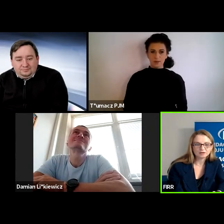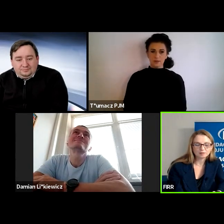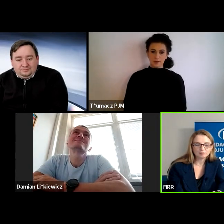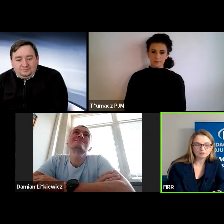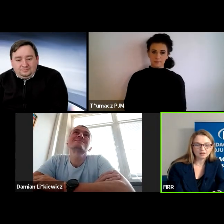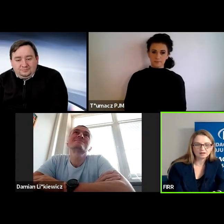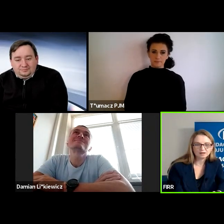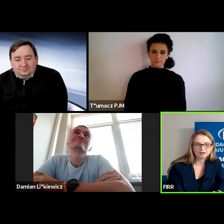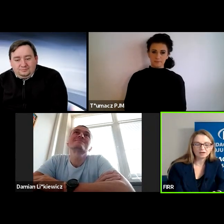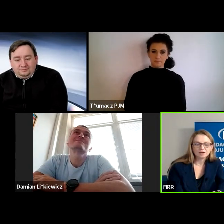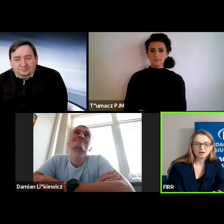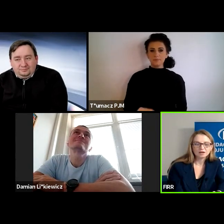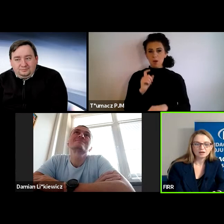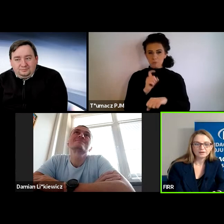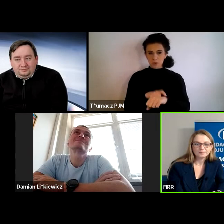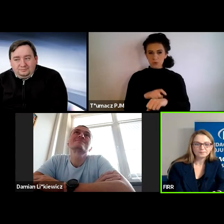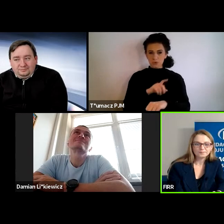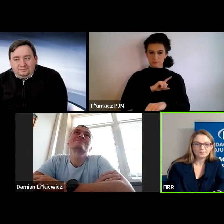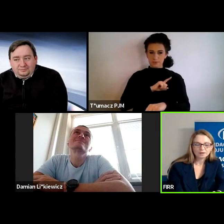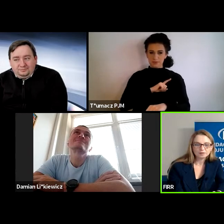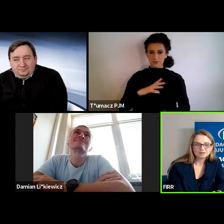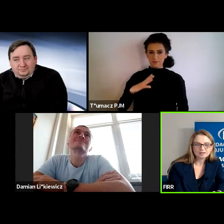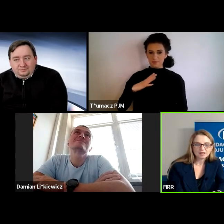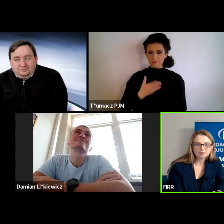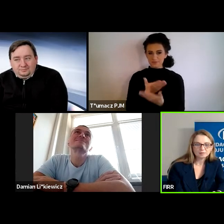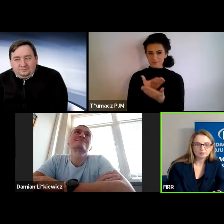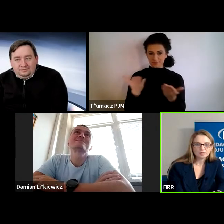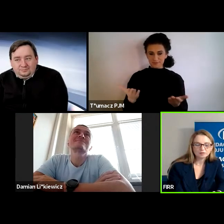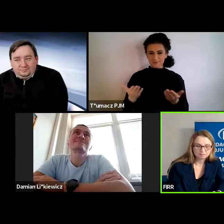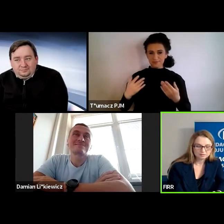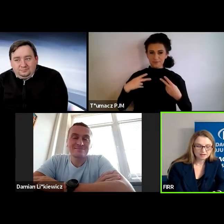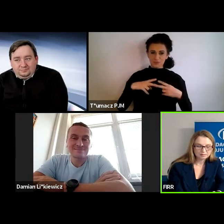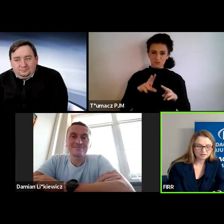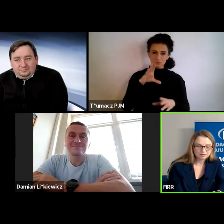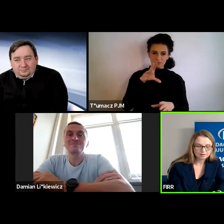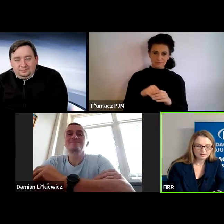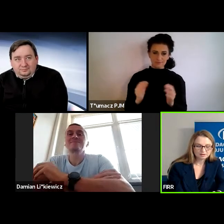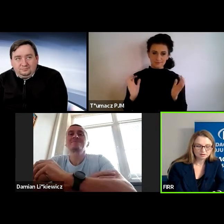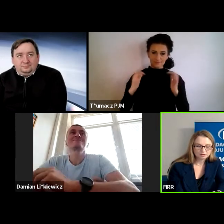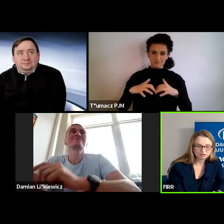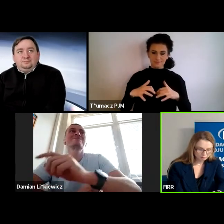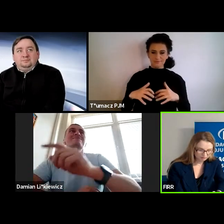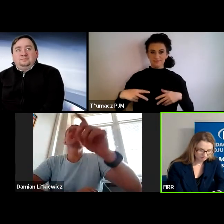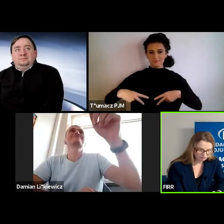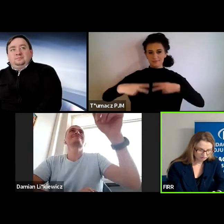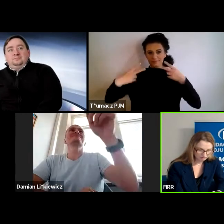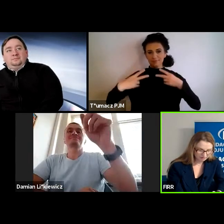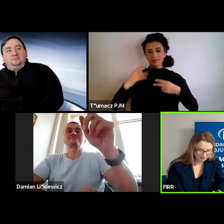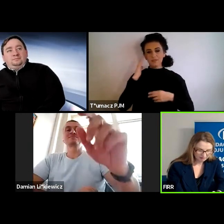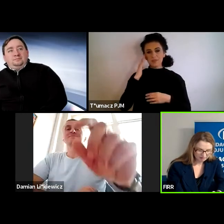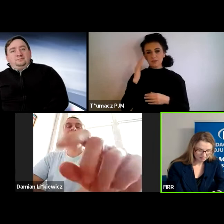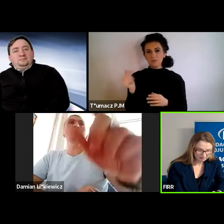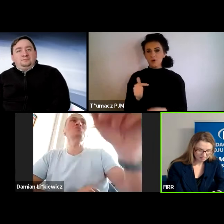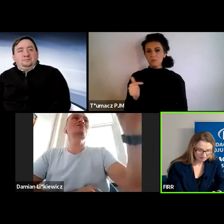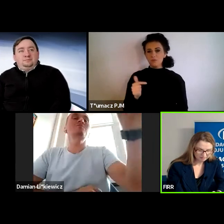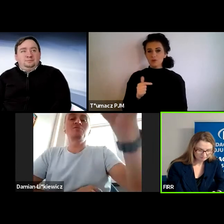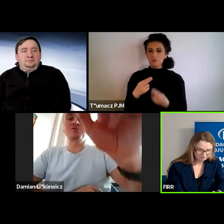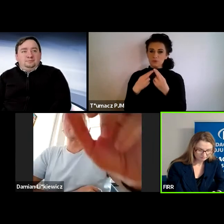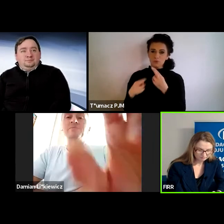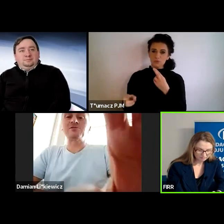Państwo byli tak punktualni i byli z nami, pomimo, zdajemy sobie sprawę z tego, licznych obowiązków.